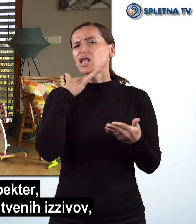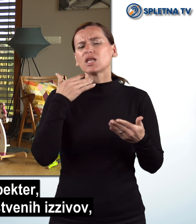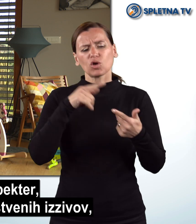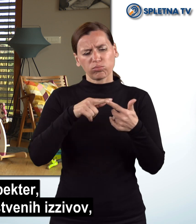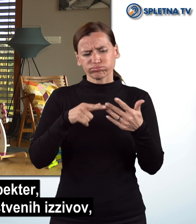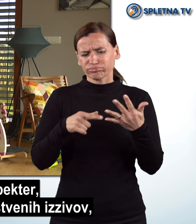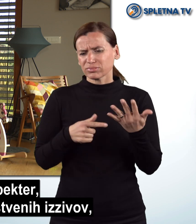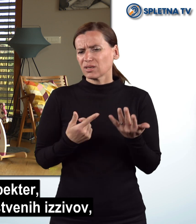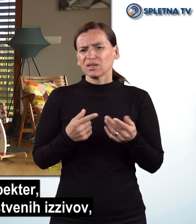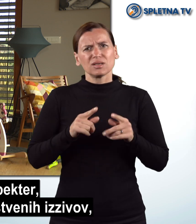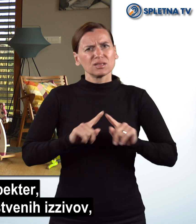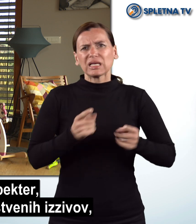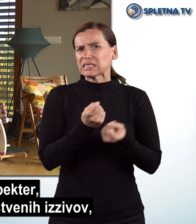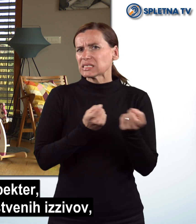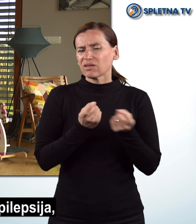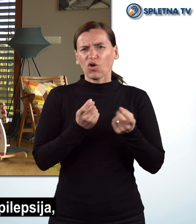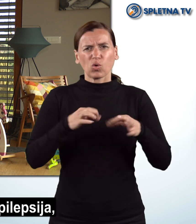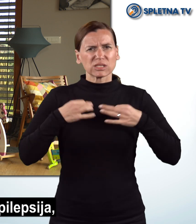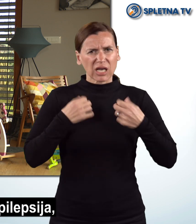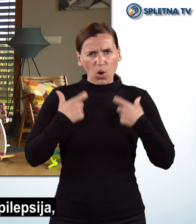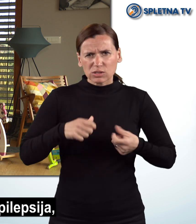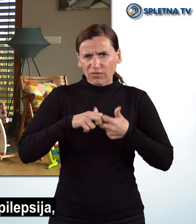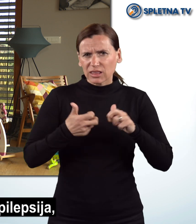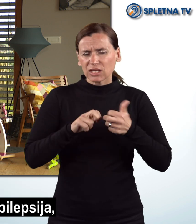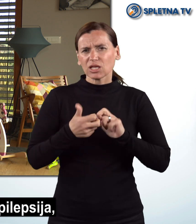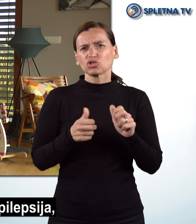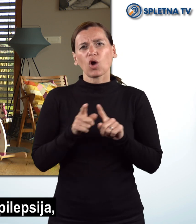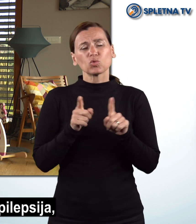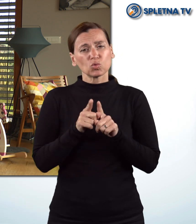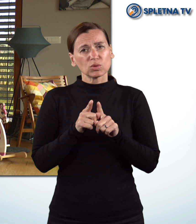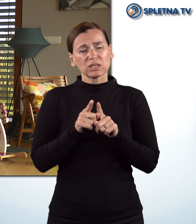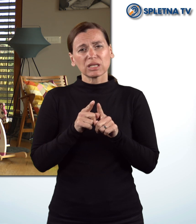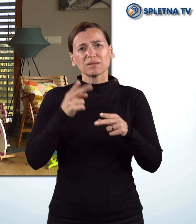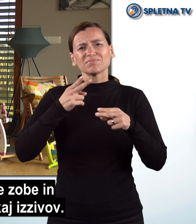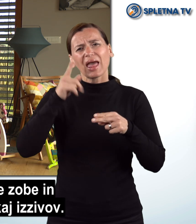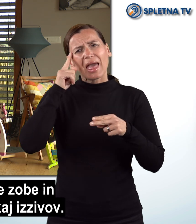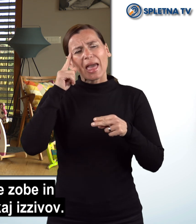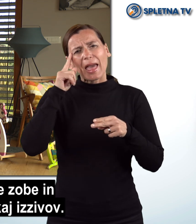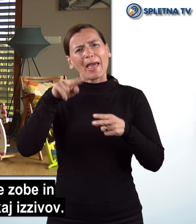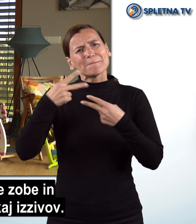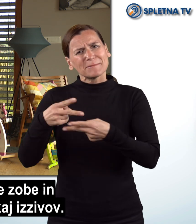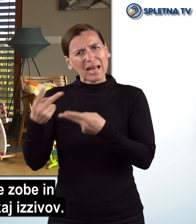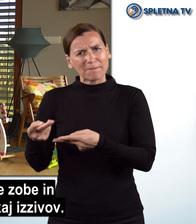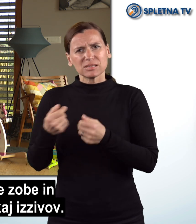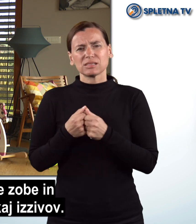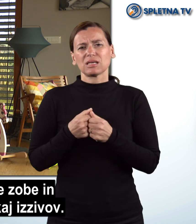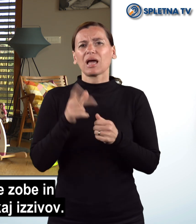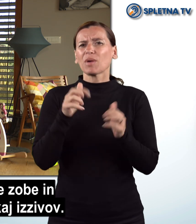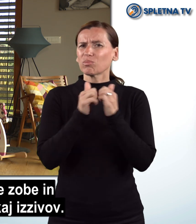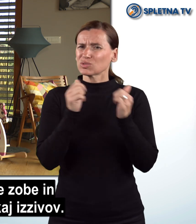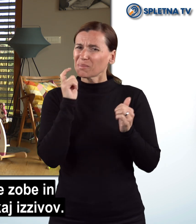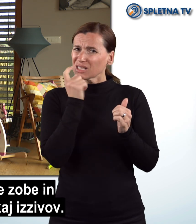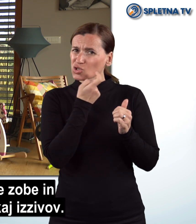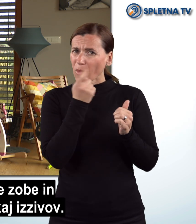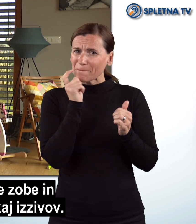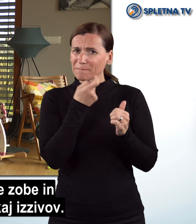veliko izzivov zdravstvenih, med drugim epilepsija, imajo posebne zobe in je s tem kar